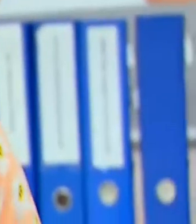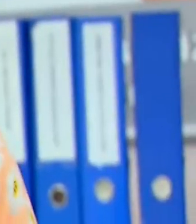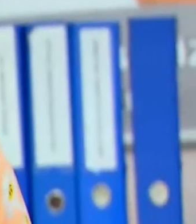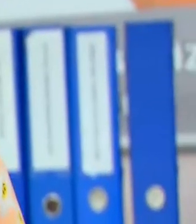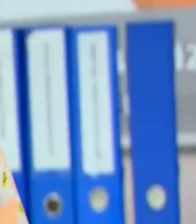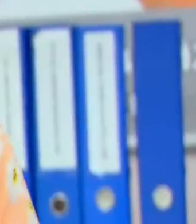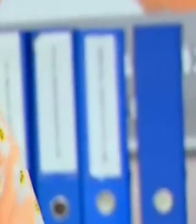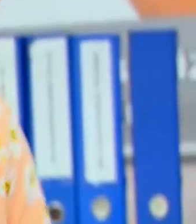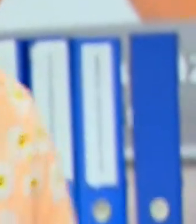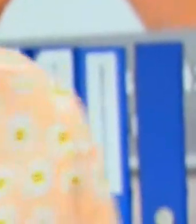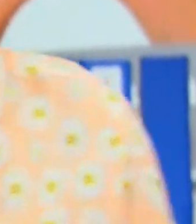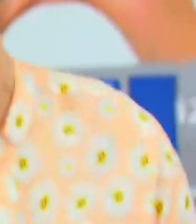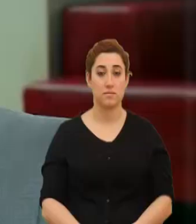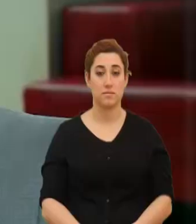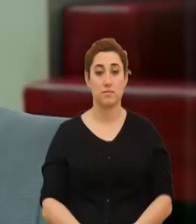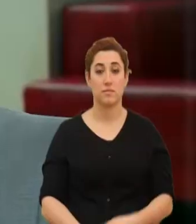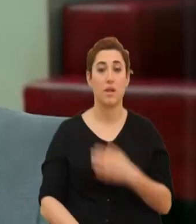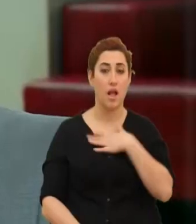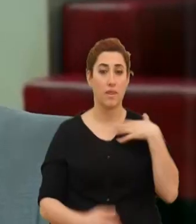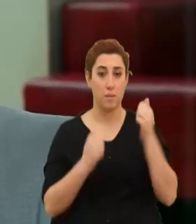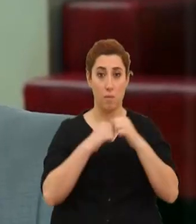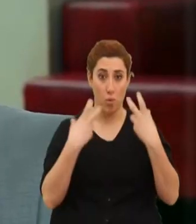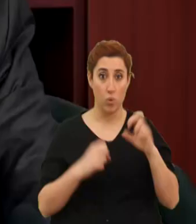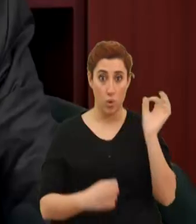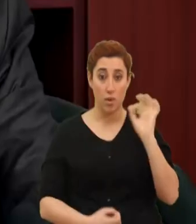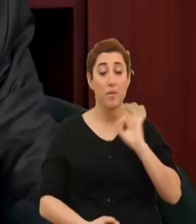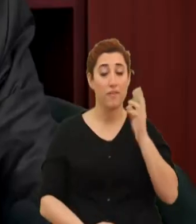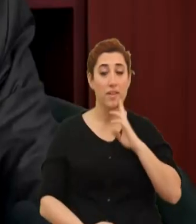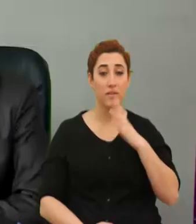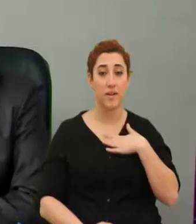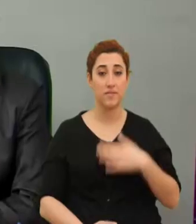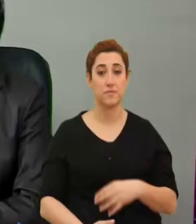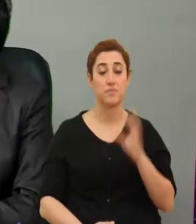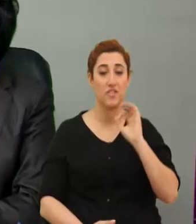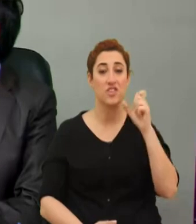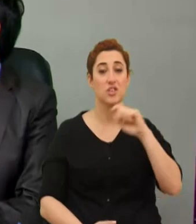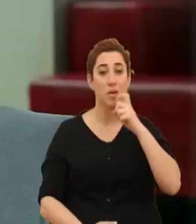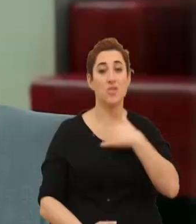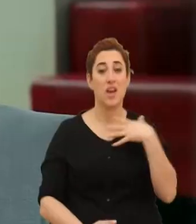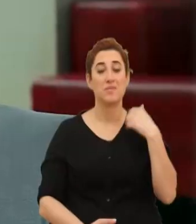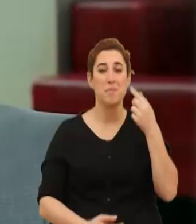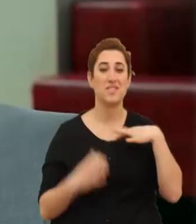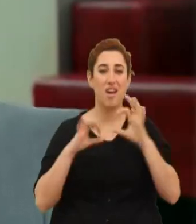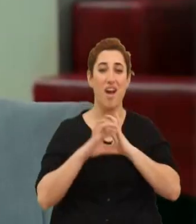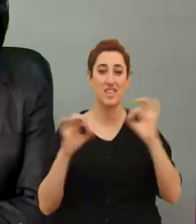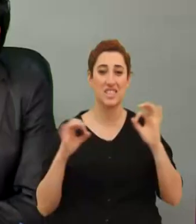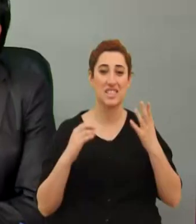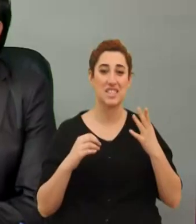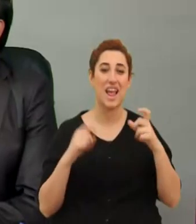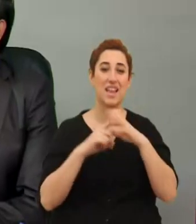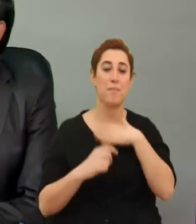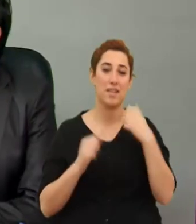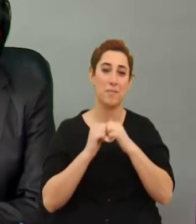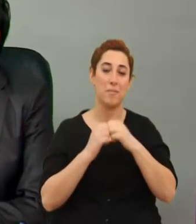Tuğba sıkıntılı. Annenle oturuyorsun öyle mi? Evet efendim. Evet Cezmi amca, annesi biraz rahatsız da